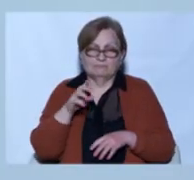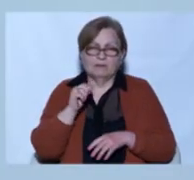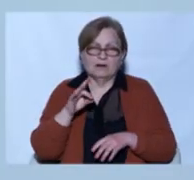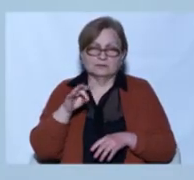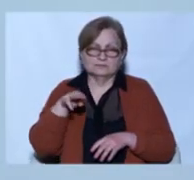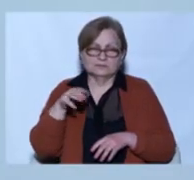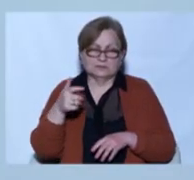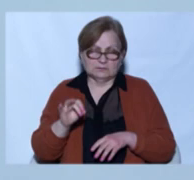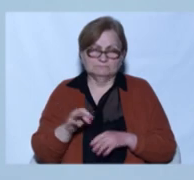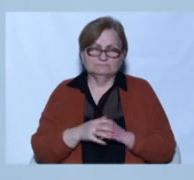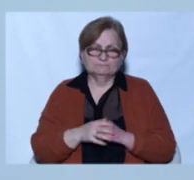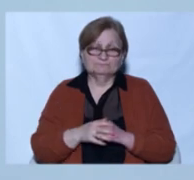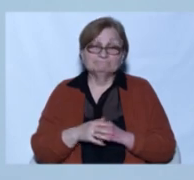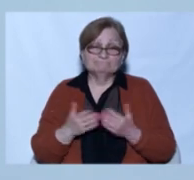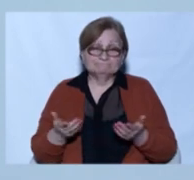ჩემი დღევანდელი